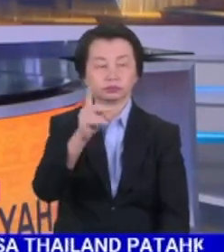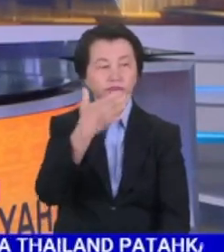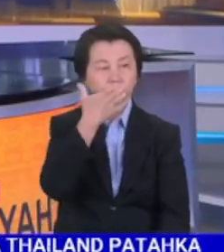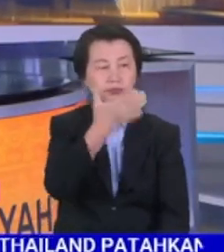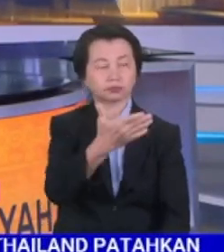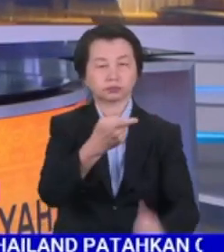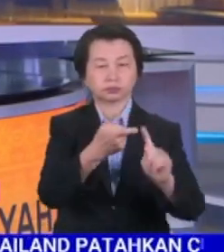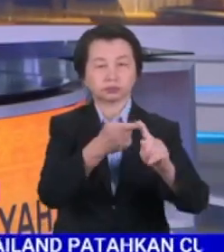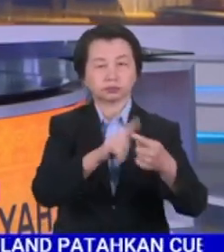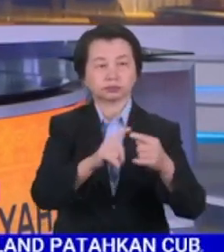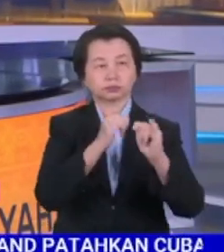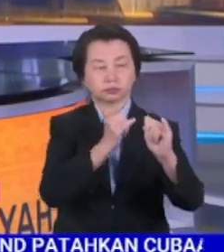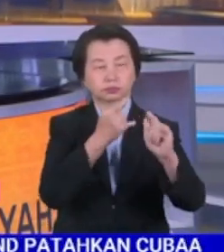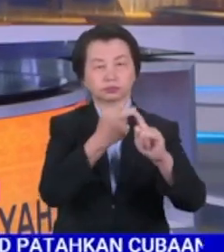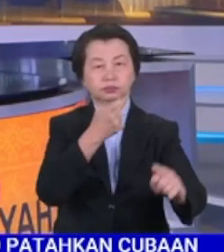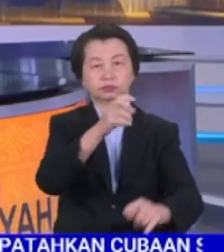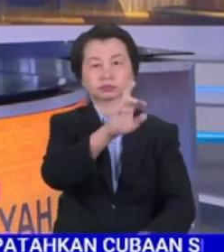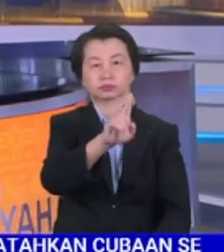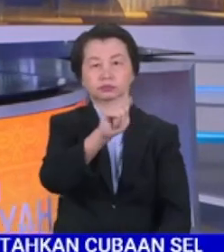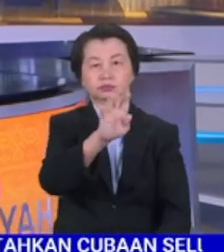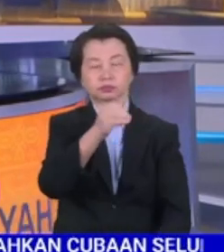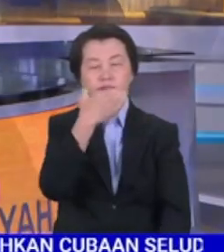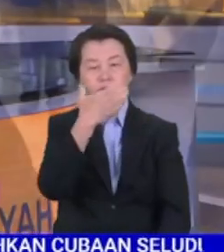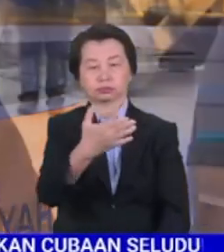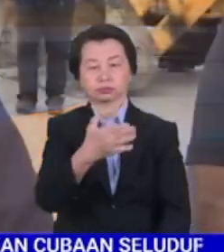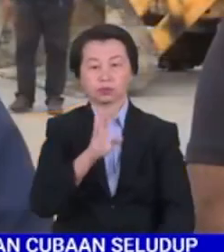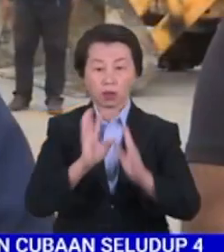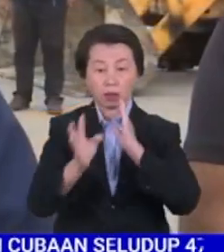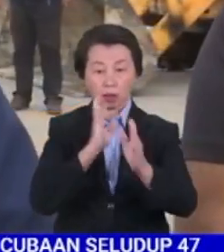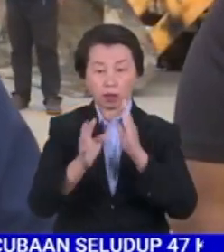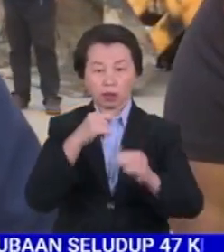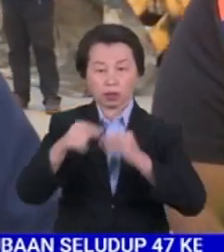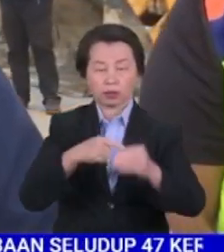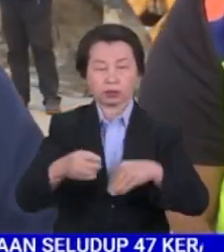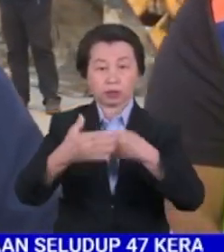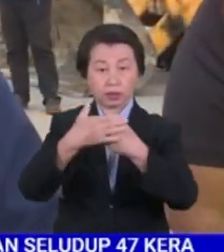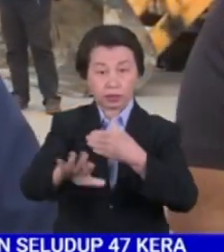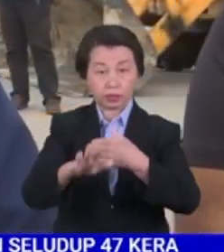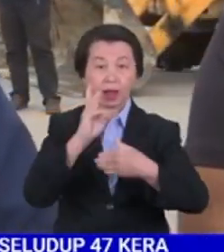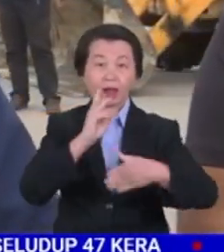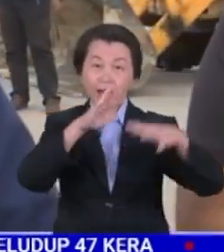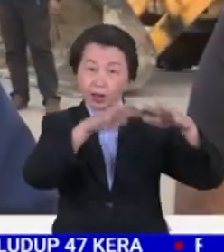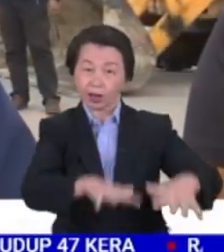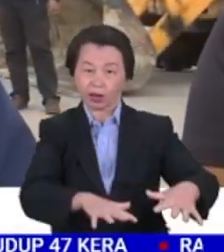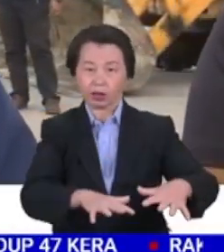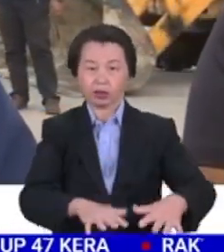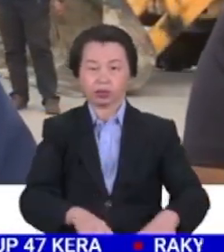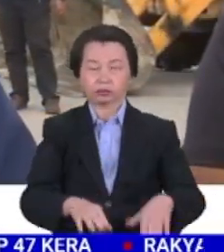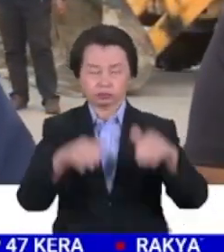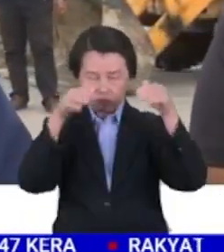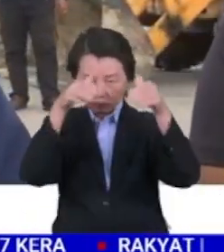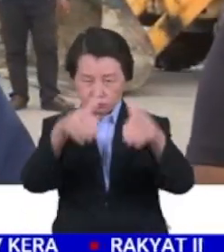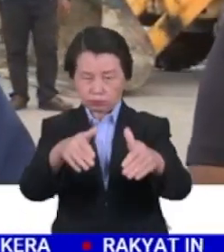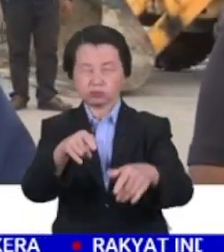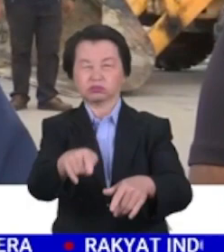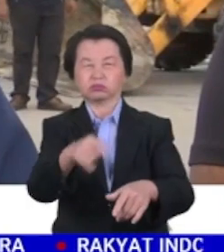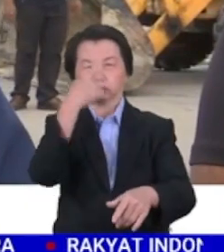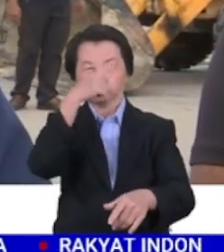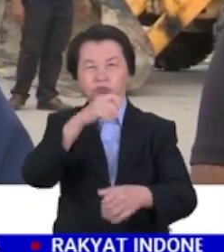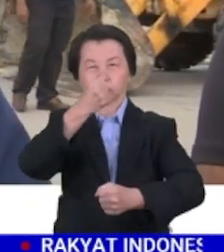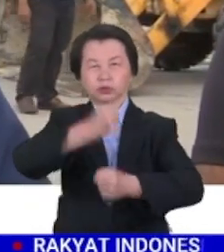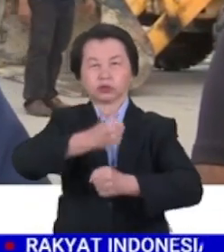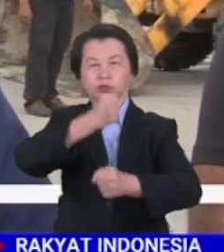kasih rakan penyampai di Angkasa Puri bercakap mengenai pasca banjir. Antara tumpuan yang akan ditekankan adalah